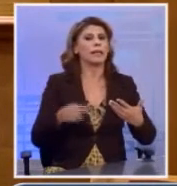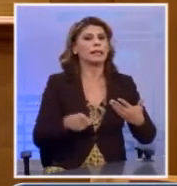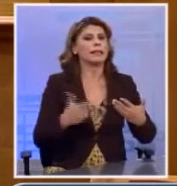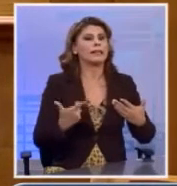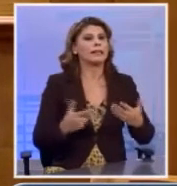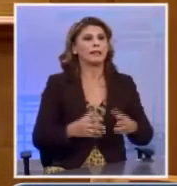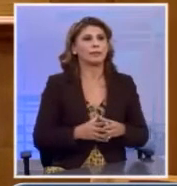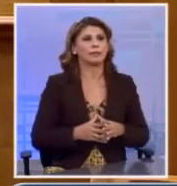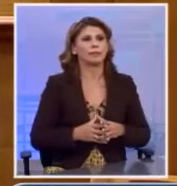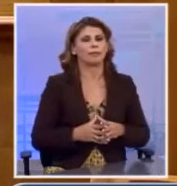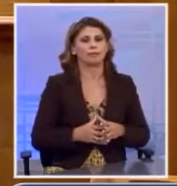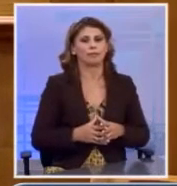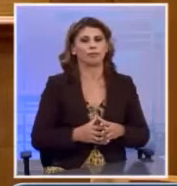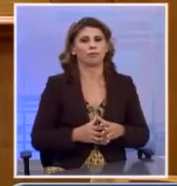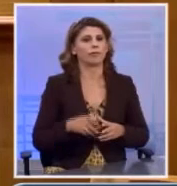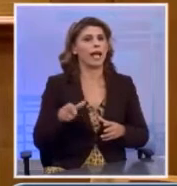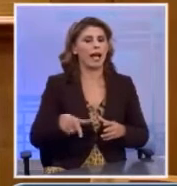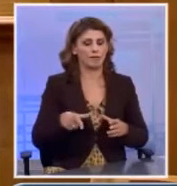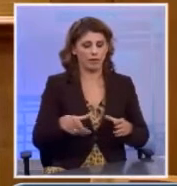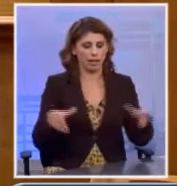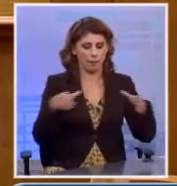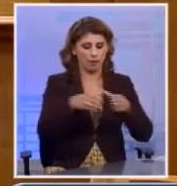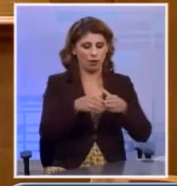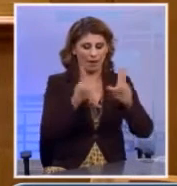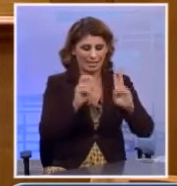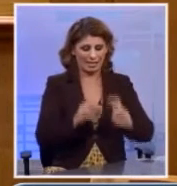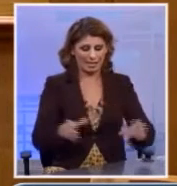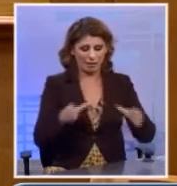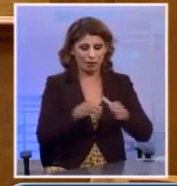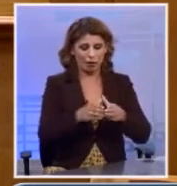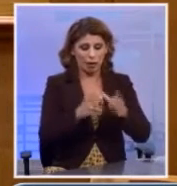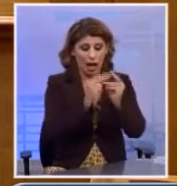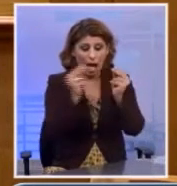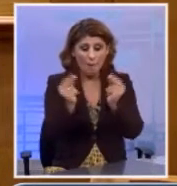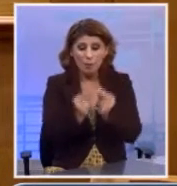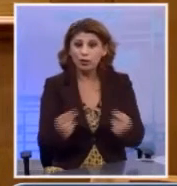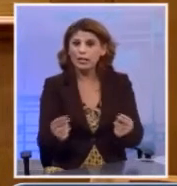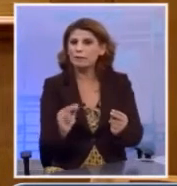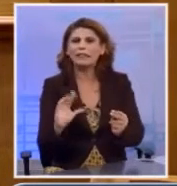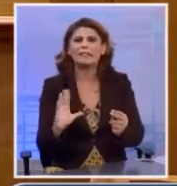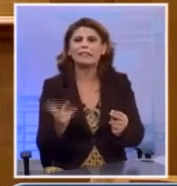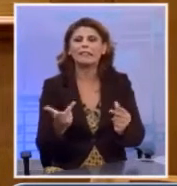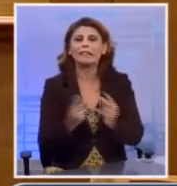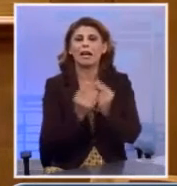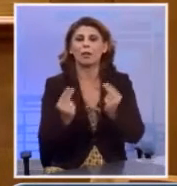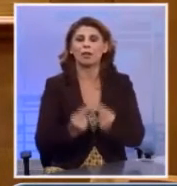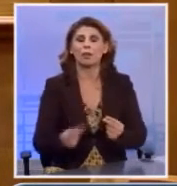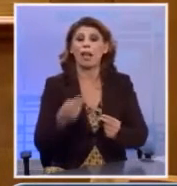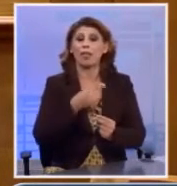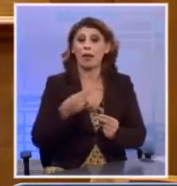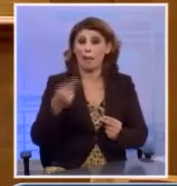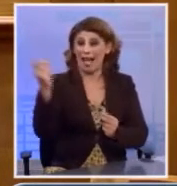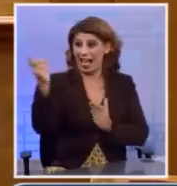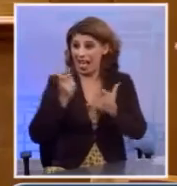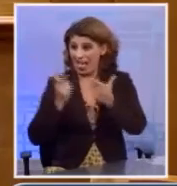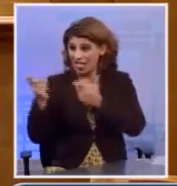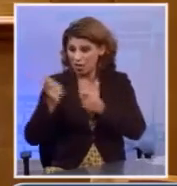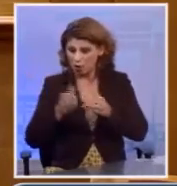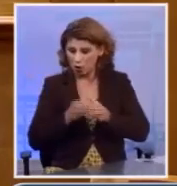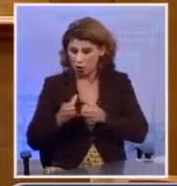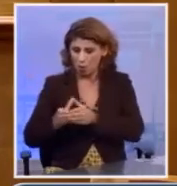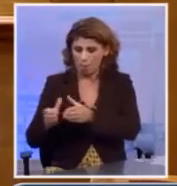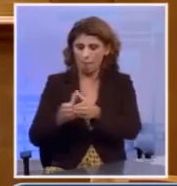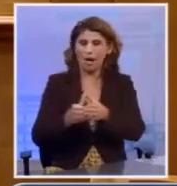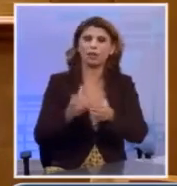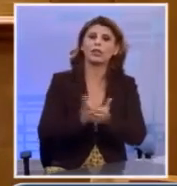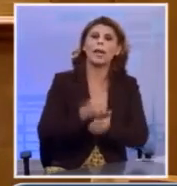την περιβόητη Εξεταστική Επιτροπή. Από την Εξεταστική Επιτροπή για τα δάνεια των κομμάτων και των